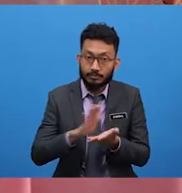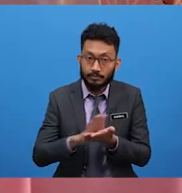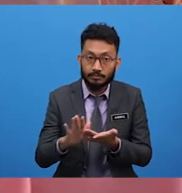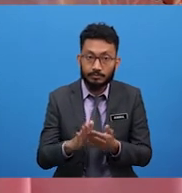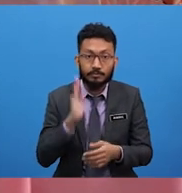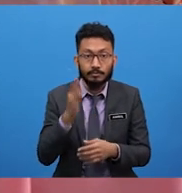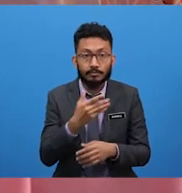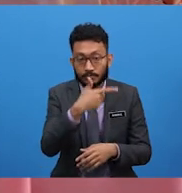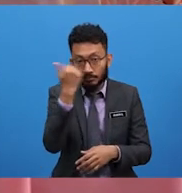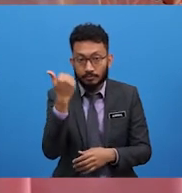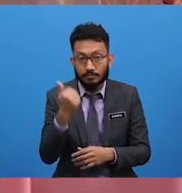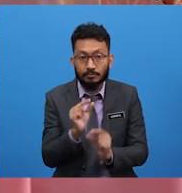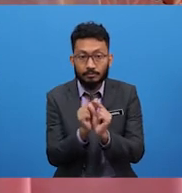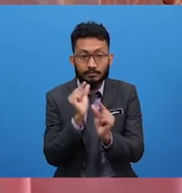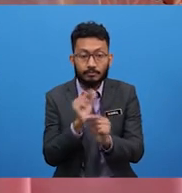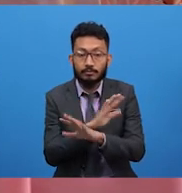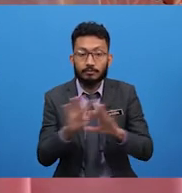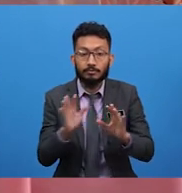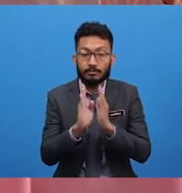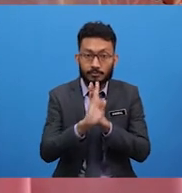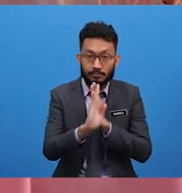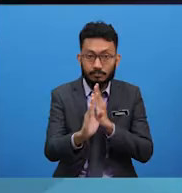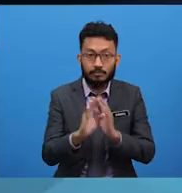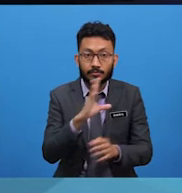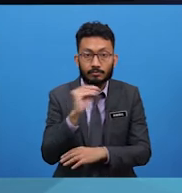garisan menjadi tidak lurus dan sekata.